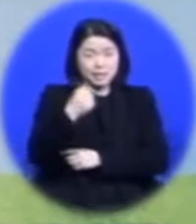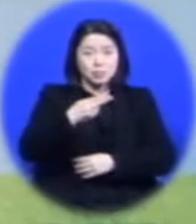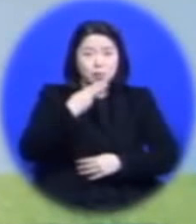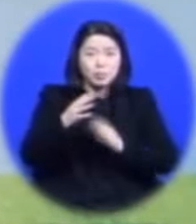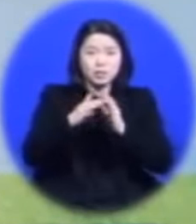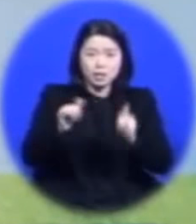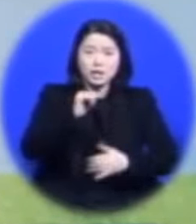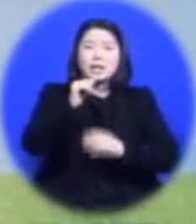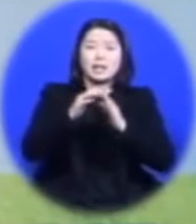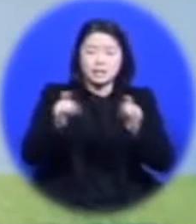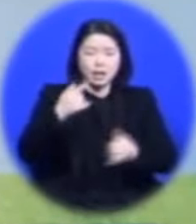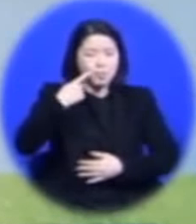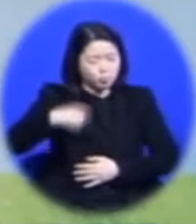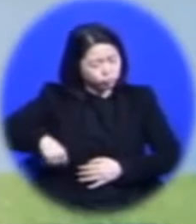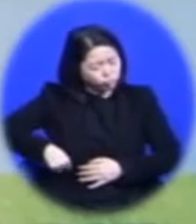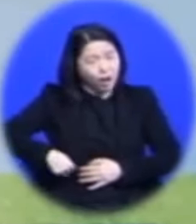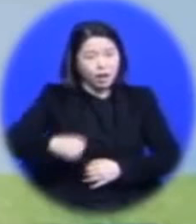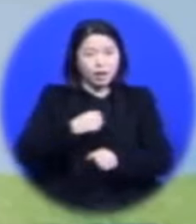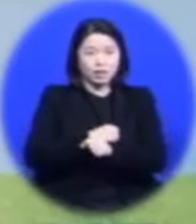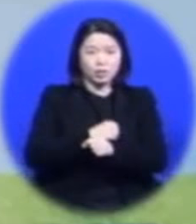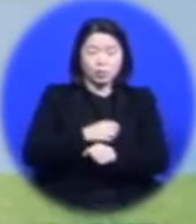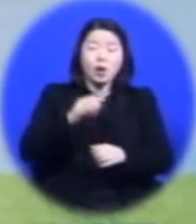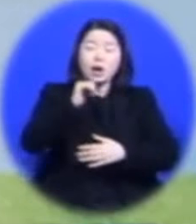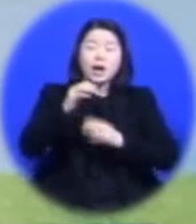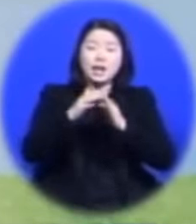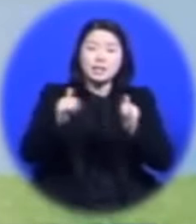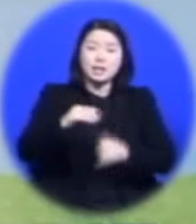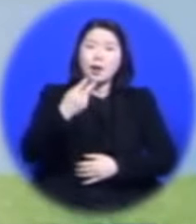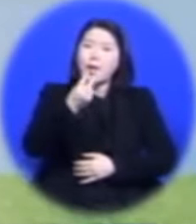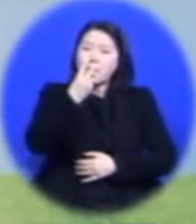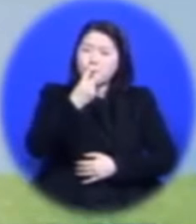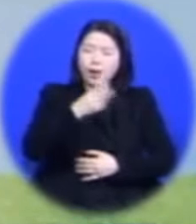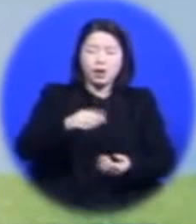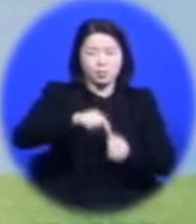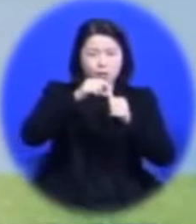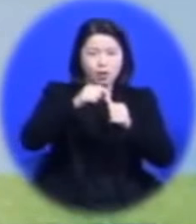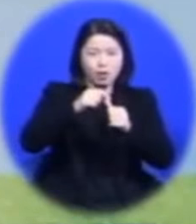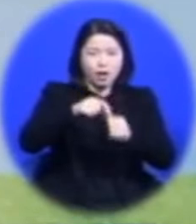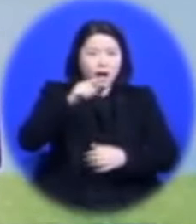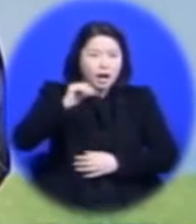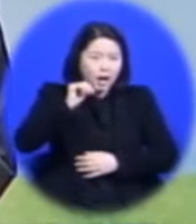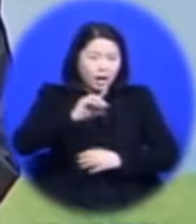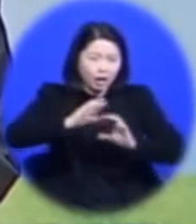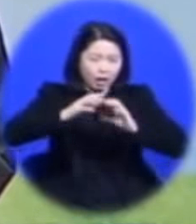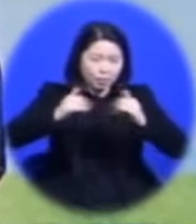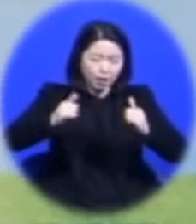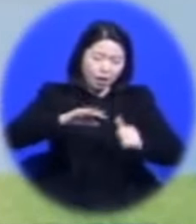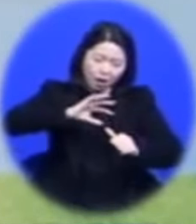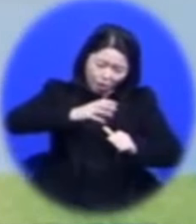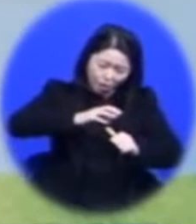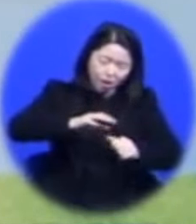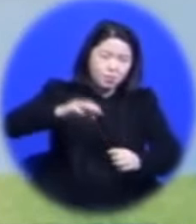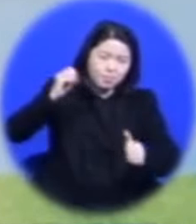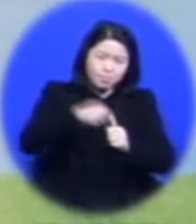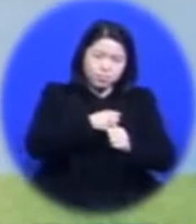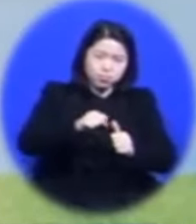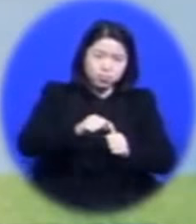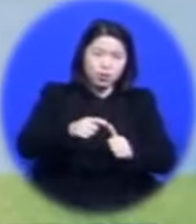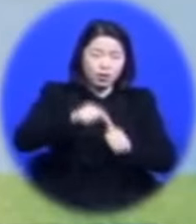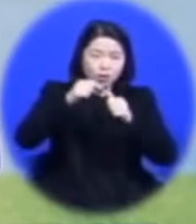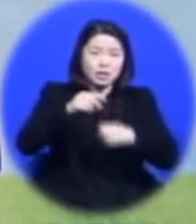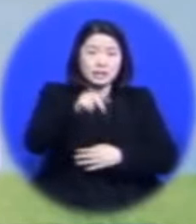불쌍히 여기며 가난한 사람의 목숨을 건져준다 가난한 백성을 억과 폭력에서 건져 그 목숨을